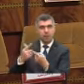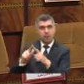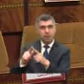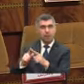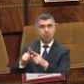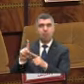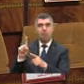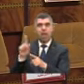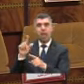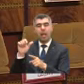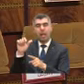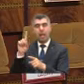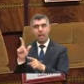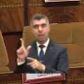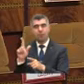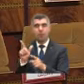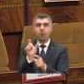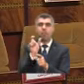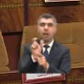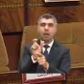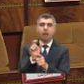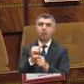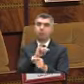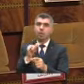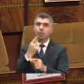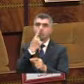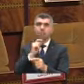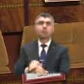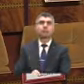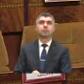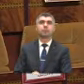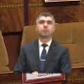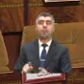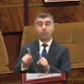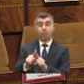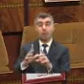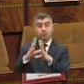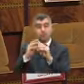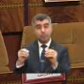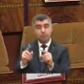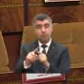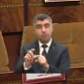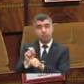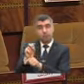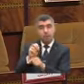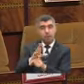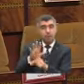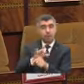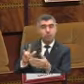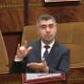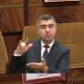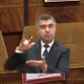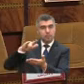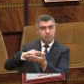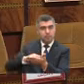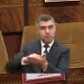الف ويمضي فيها الحجر الصحي ديالو. فقط كلمه واحده، هو انه غياب تام للرحلات الجويه